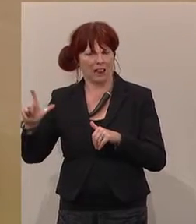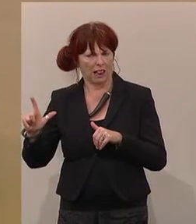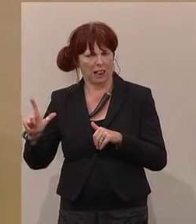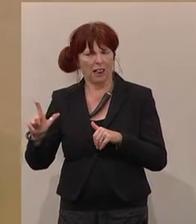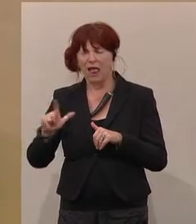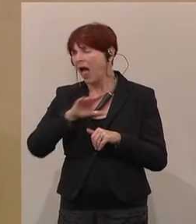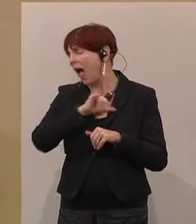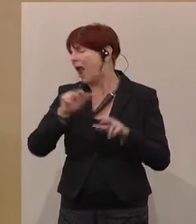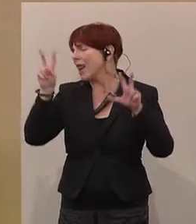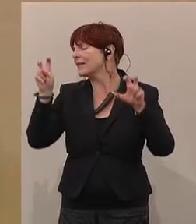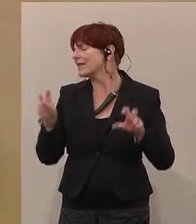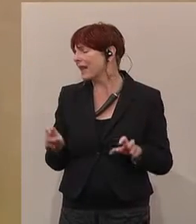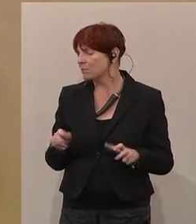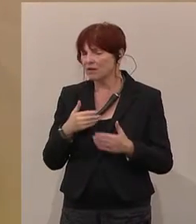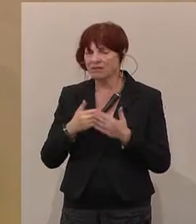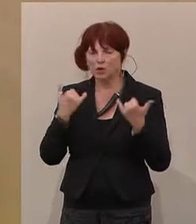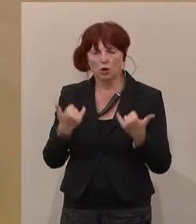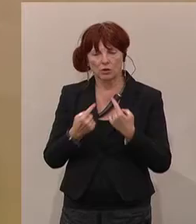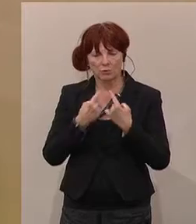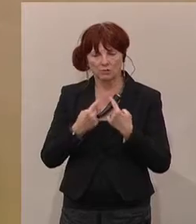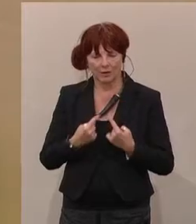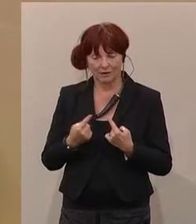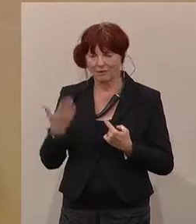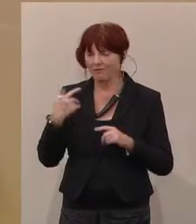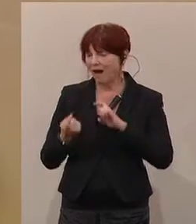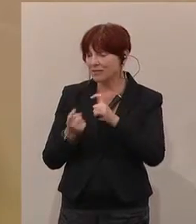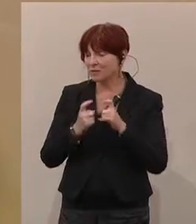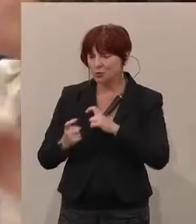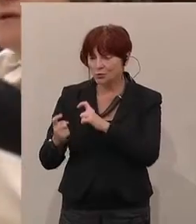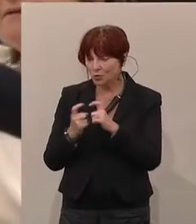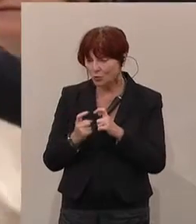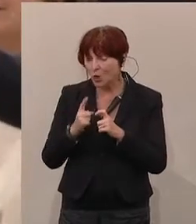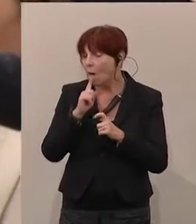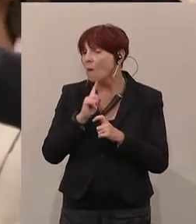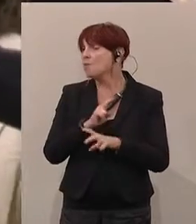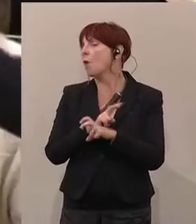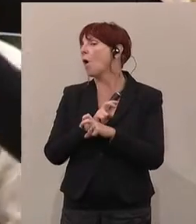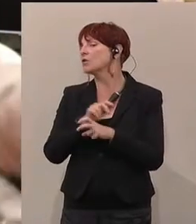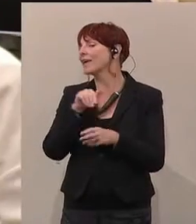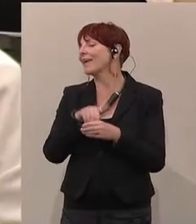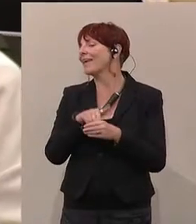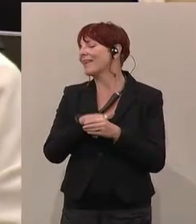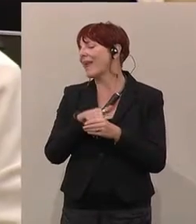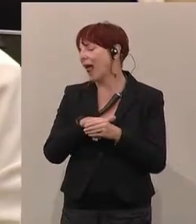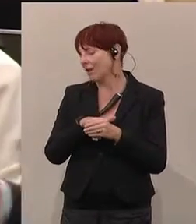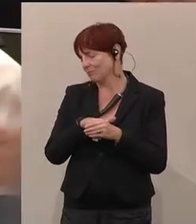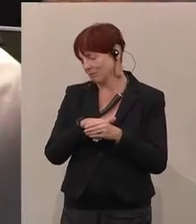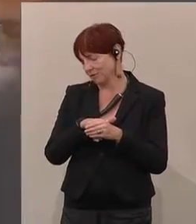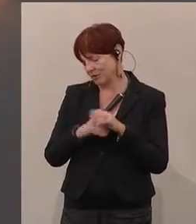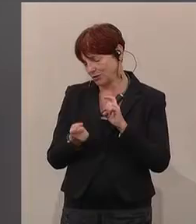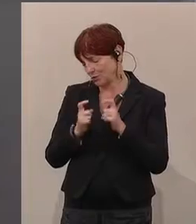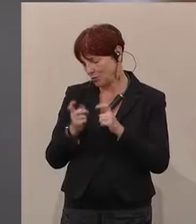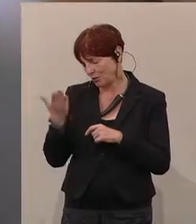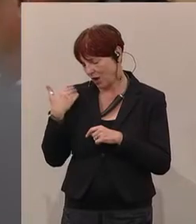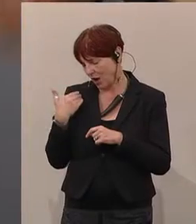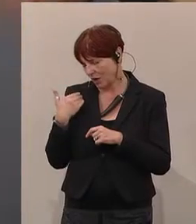haben, diese Themen sind nicht nur in Österreich durchgekommen. Herr Moser, aber ich rede von